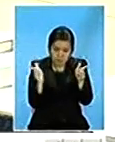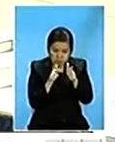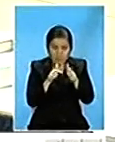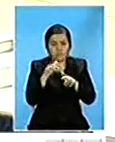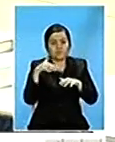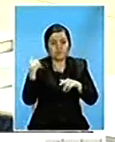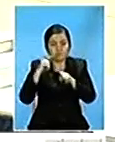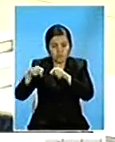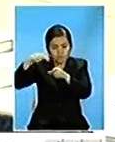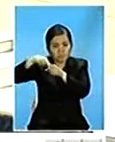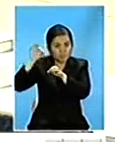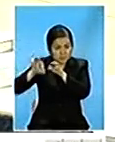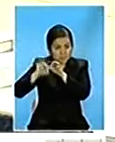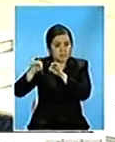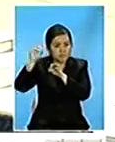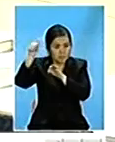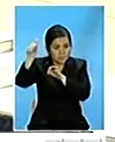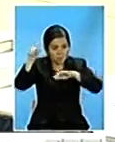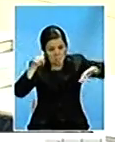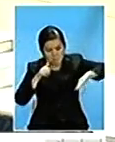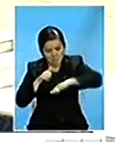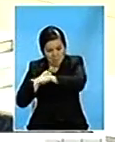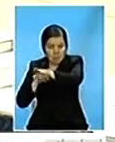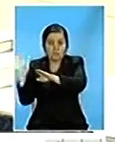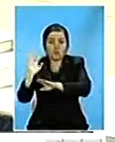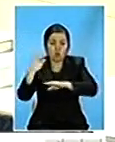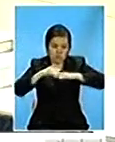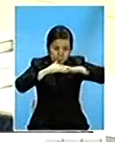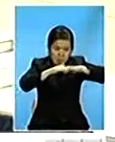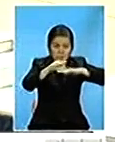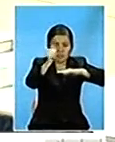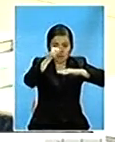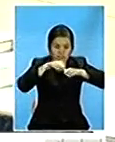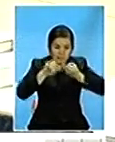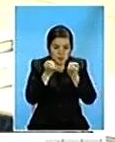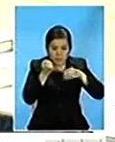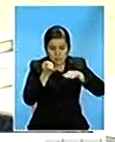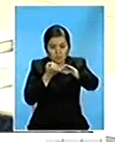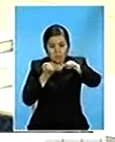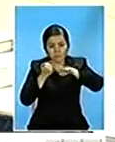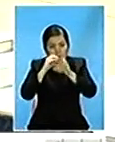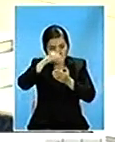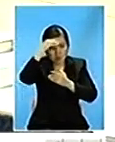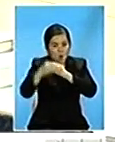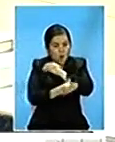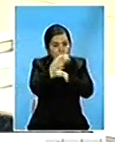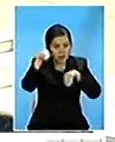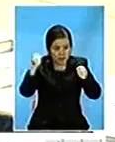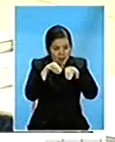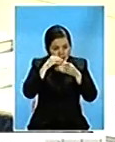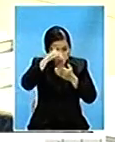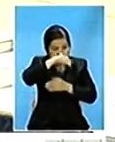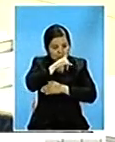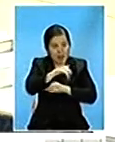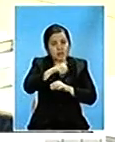ประหยัดปีน้ำมันเท่าไหร่ครับและค่าเวลาและคนโอกาสที่ได้เรียนหนังสือก็มาได้ใกล้ขึ้น